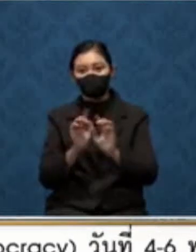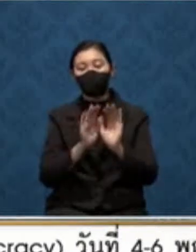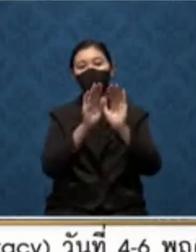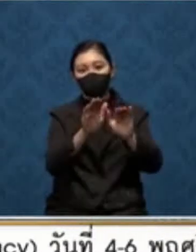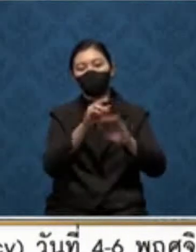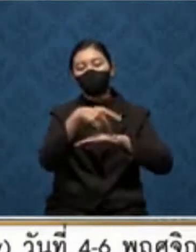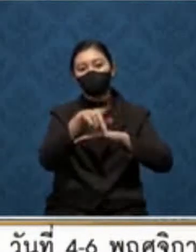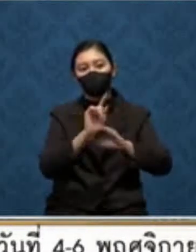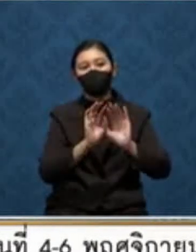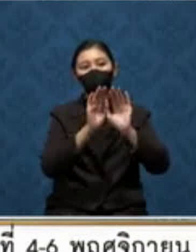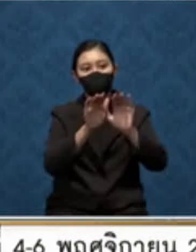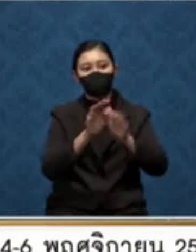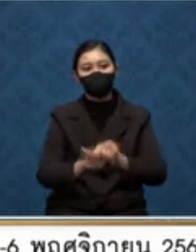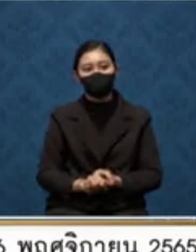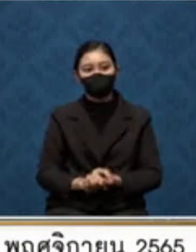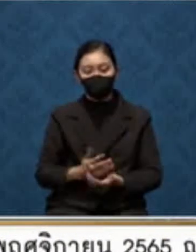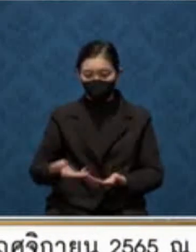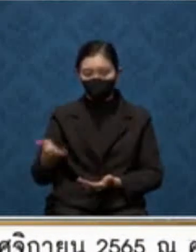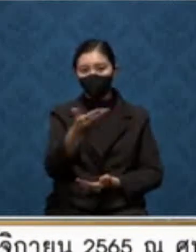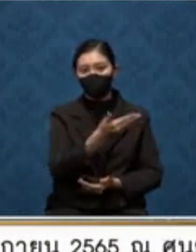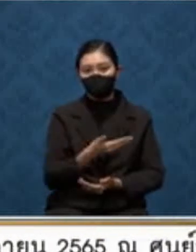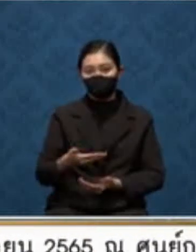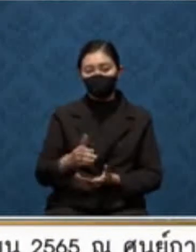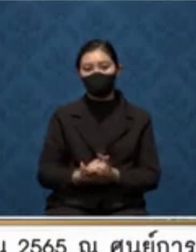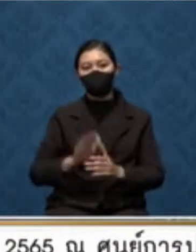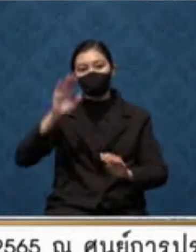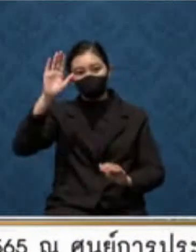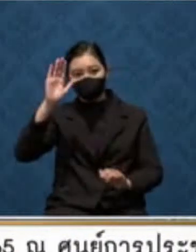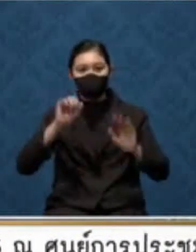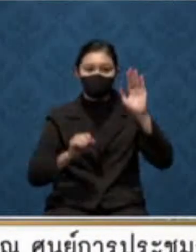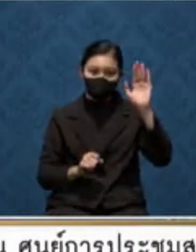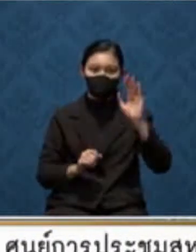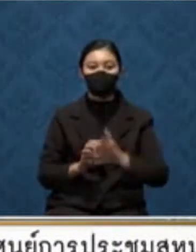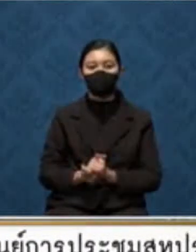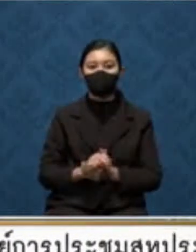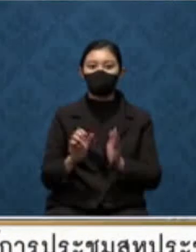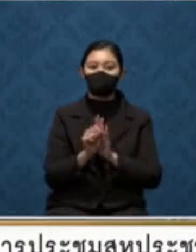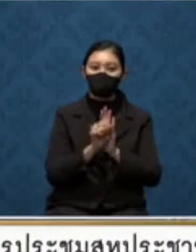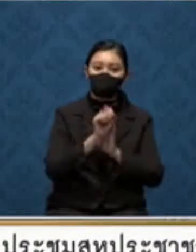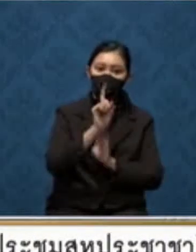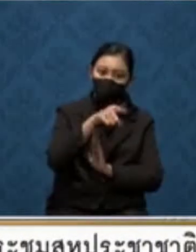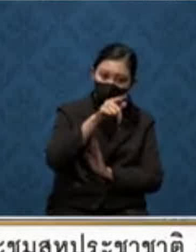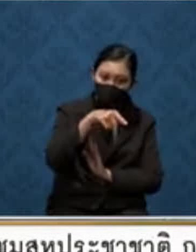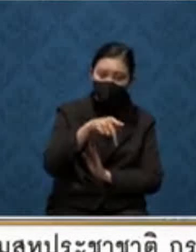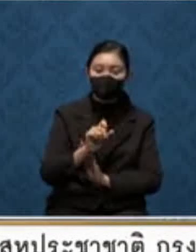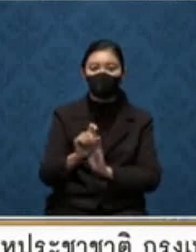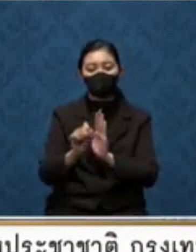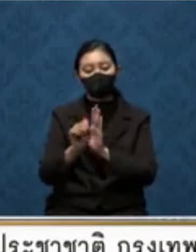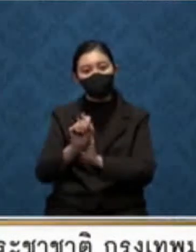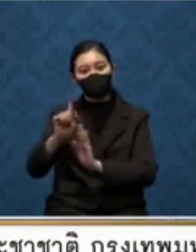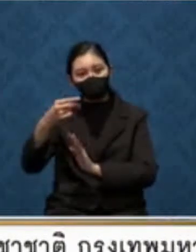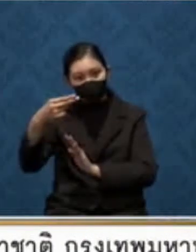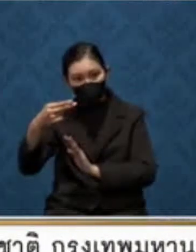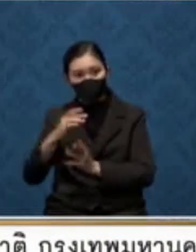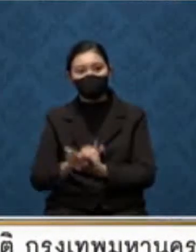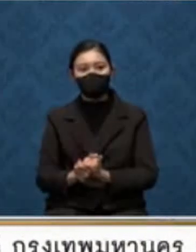ำหรบทกทานทอยใทนี้เป็การโท 1,000 ครั้งบ้างถ้านอาจจะเปหมน Early timeที่เคยโทมาไมได้มีคามหมาย